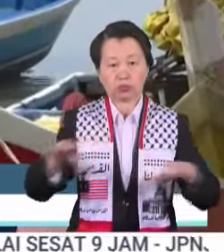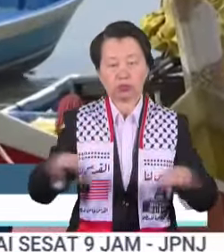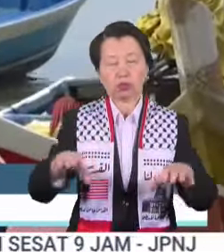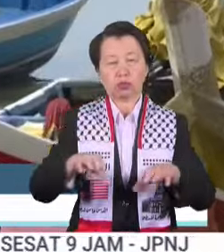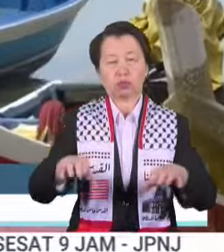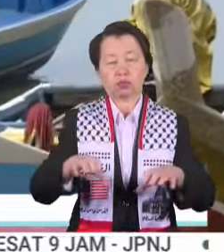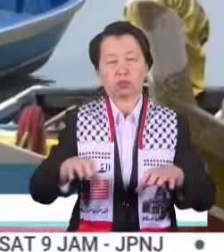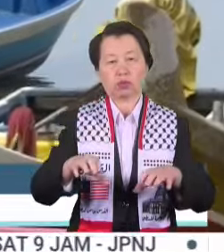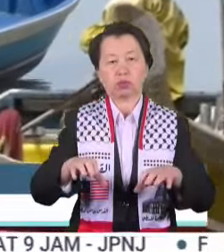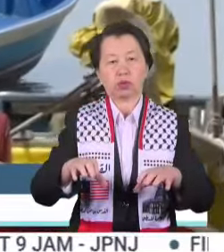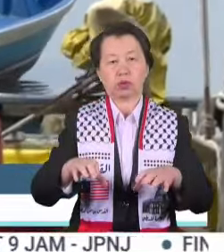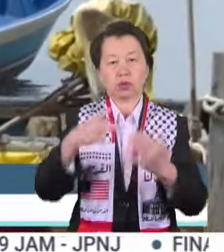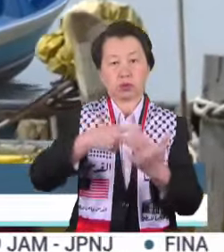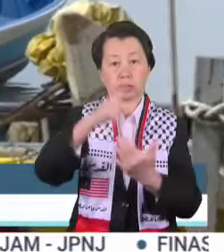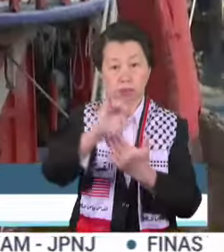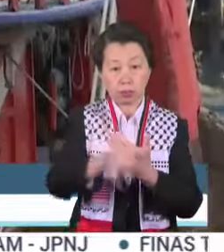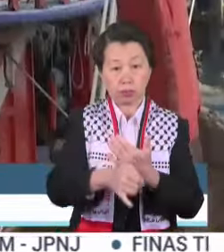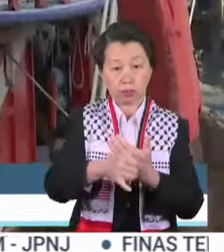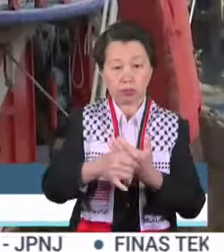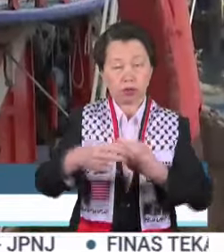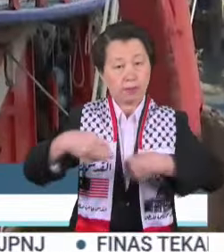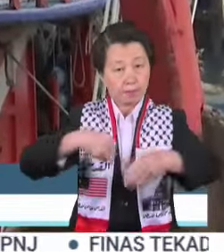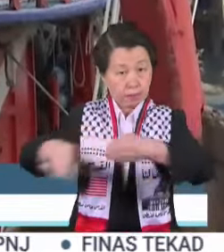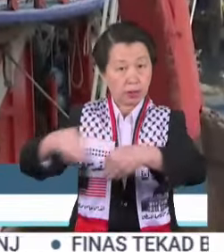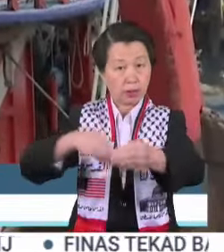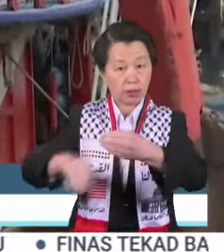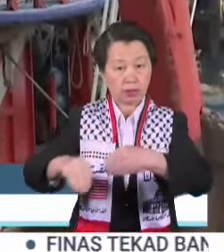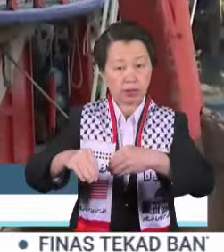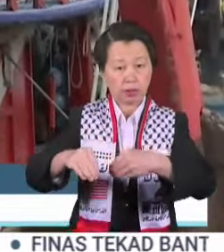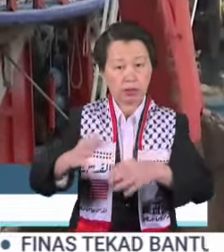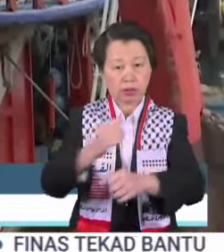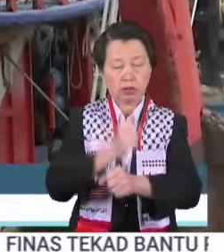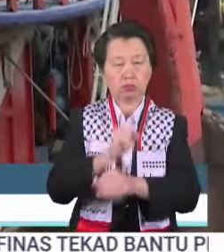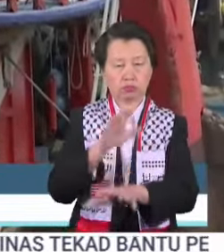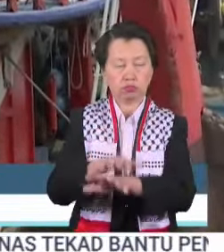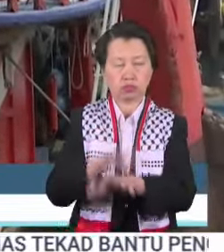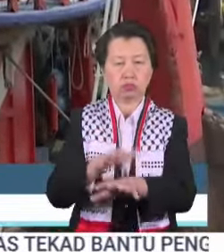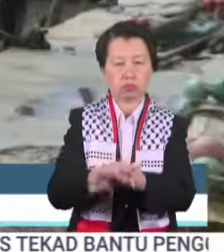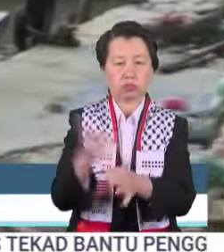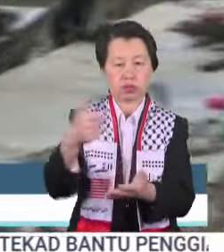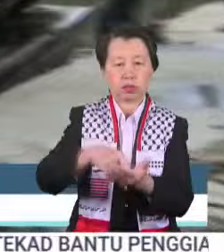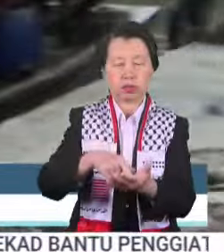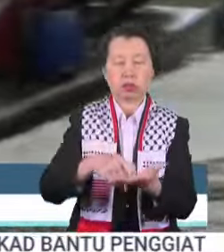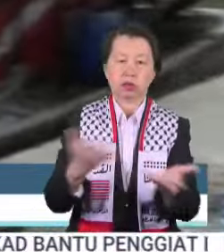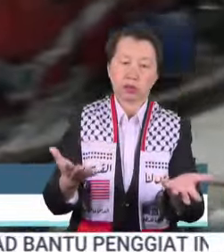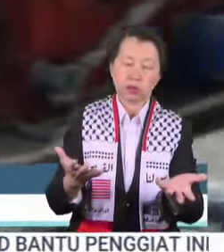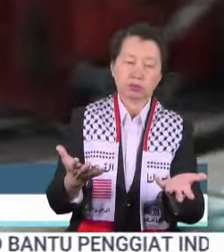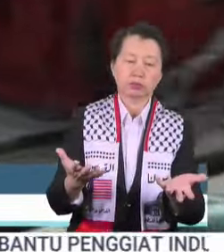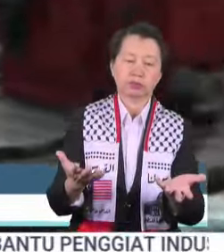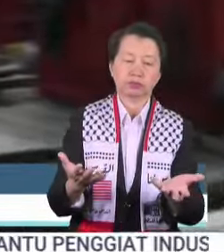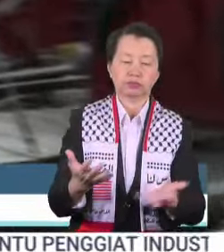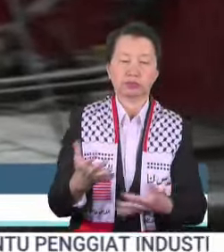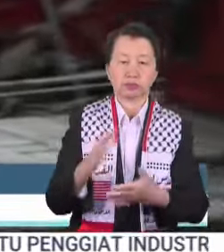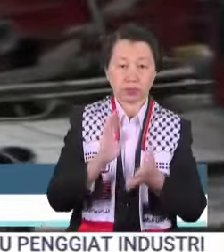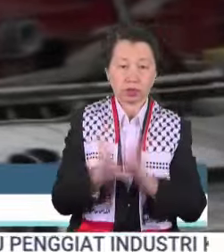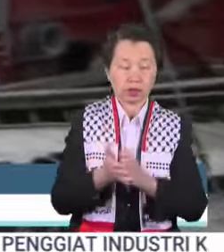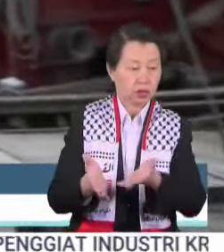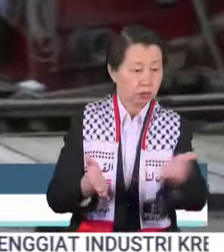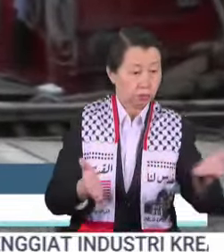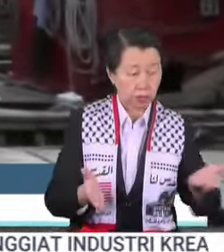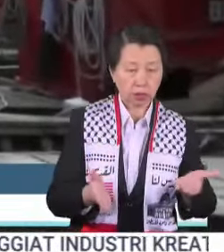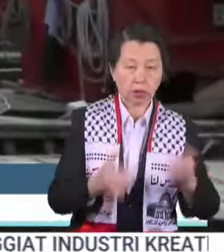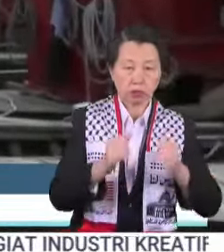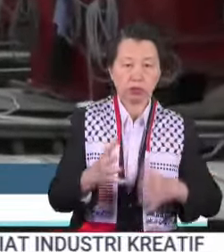menjalankan projek pemasaran ini secara yang lebih agresif lagi lah, supaya mereka ni dapat